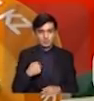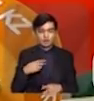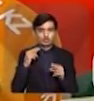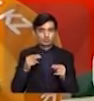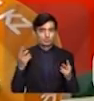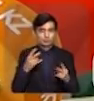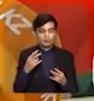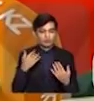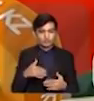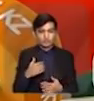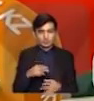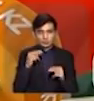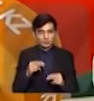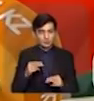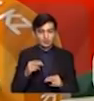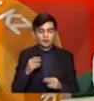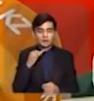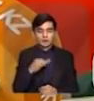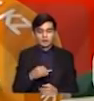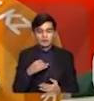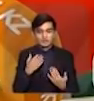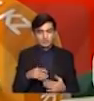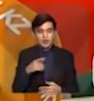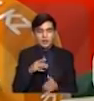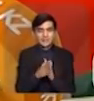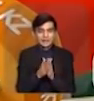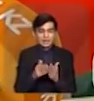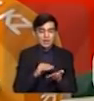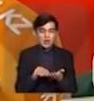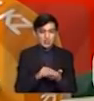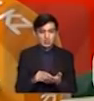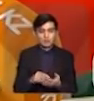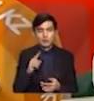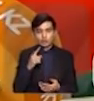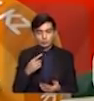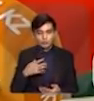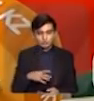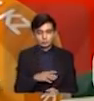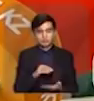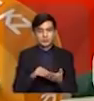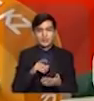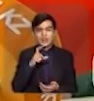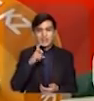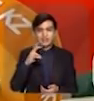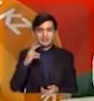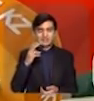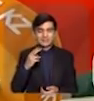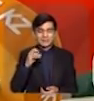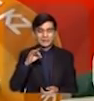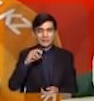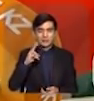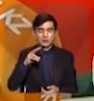керек. Шындық керек. Неге кітапқа жазылады? Неге энциклопедияға жазылады?